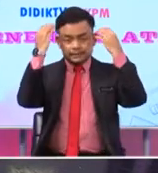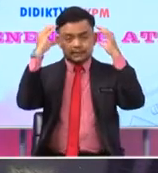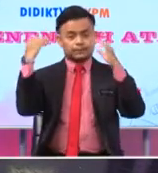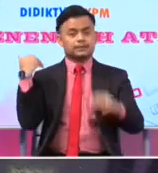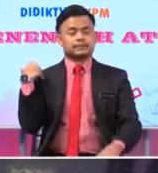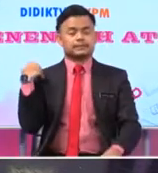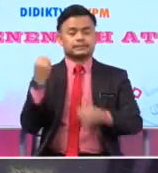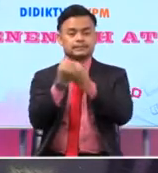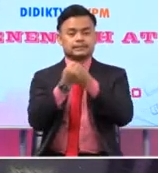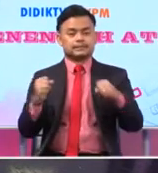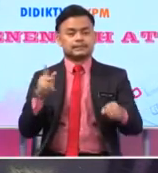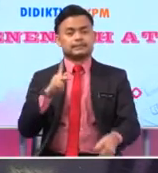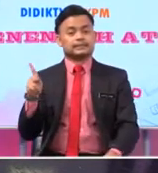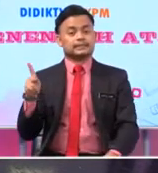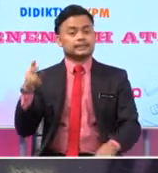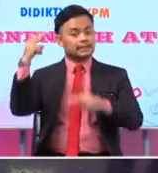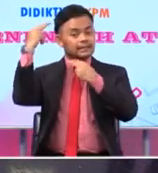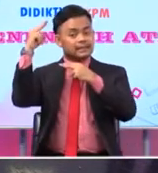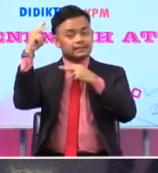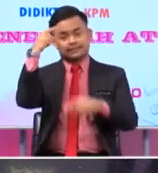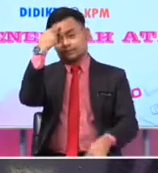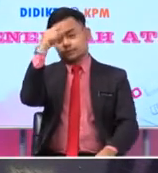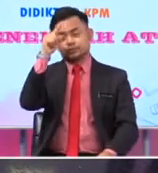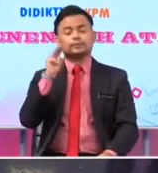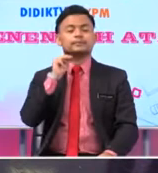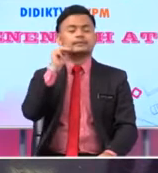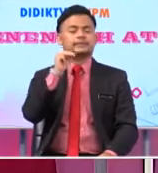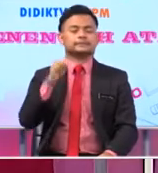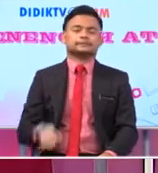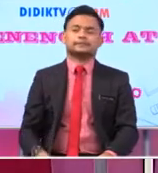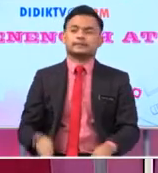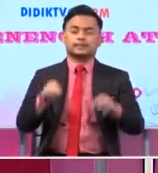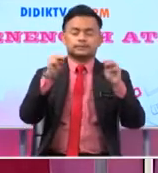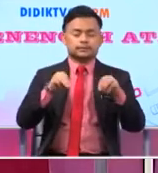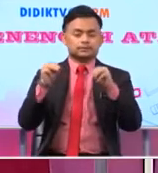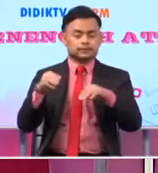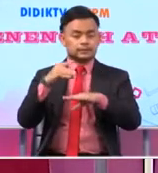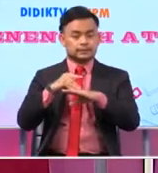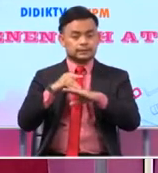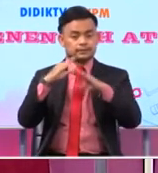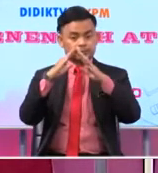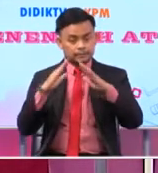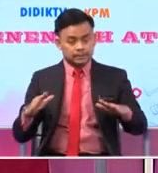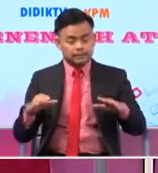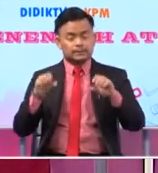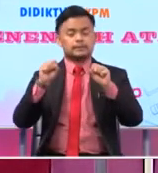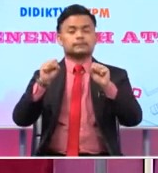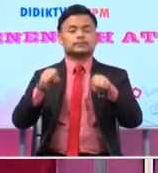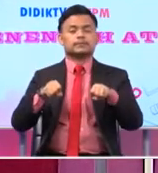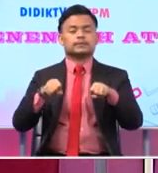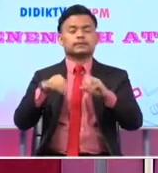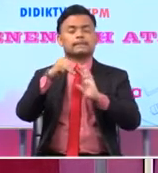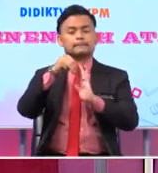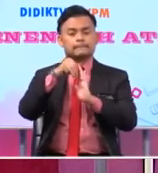hadiah dan Oke untuk Mira Oke murid-murid rumah juga boleh Cuba untuk menjawab soalan yang